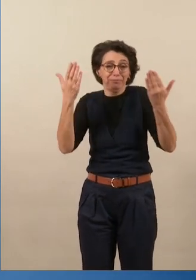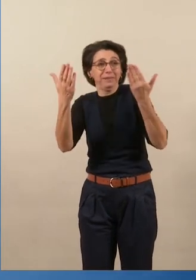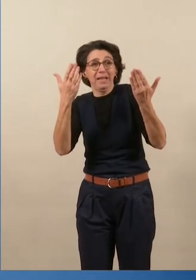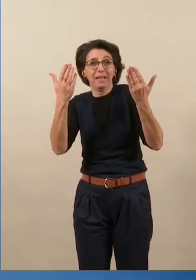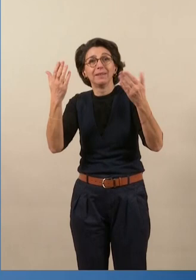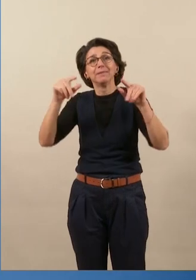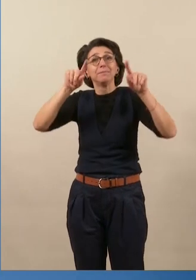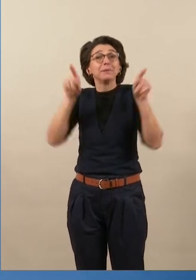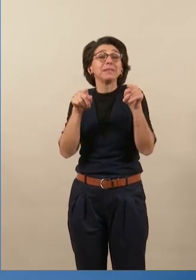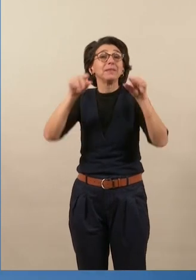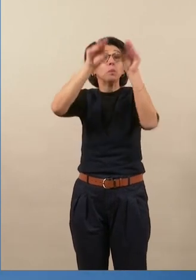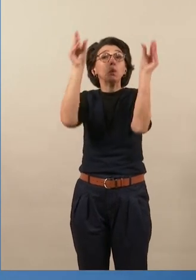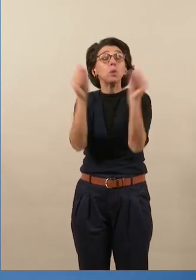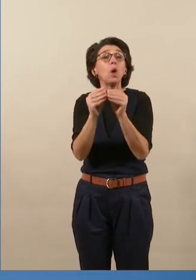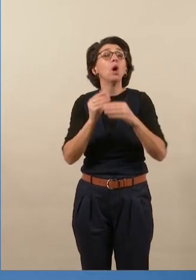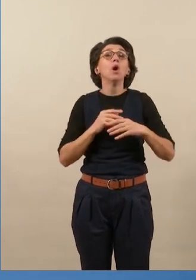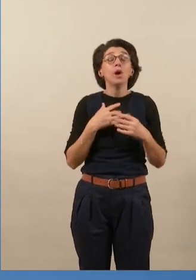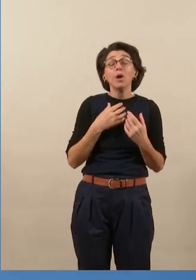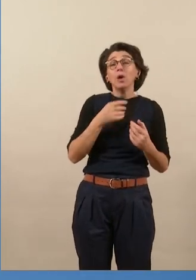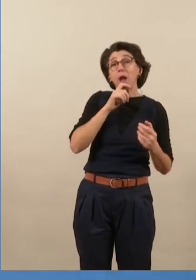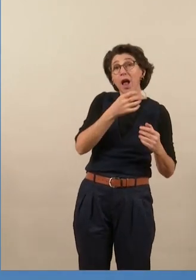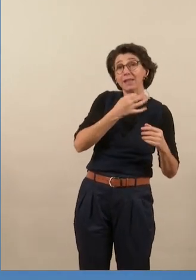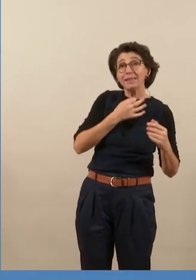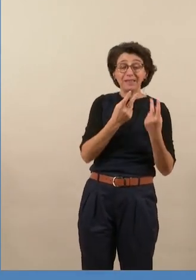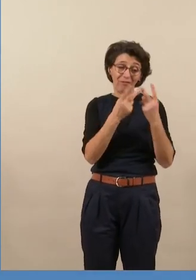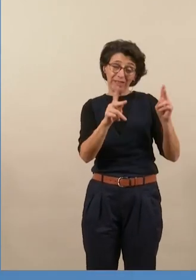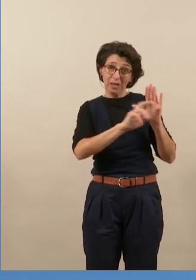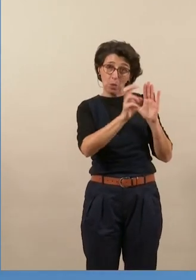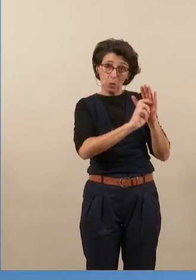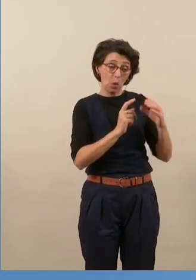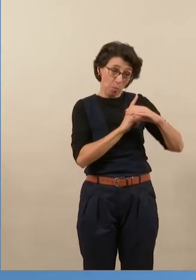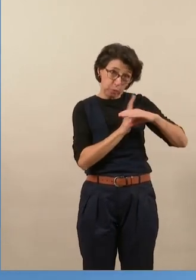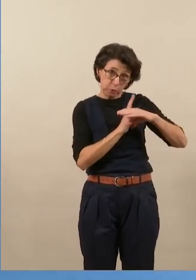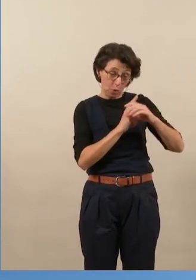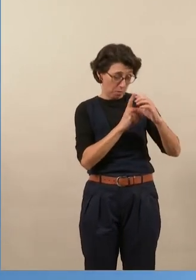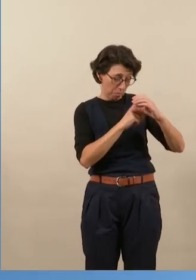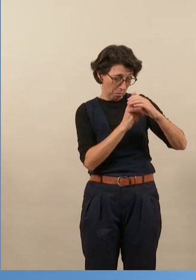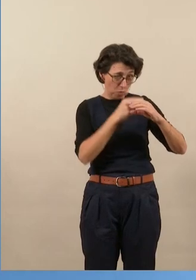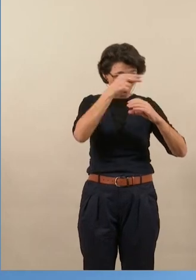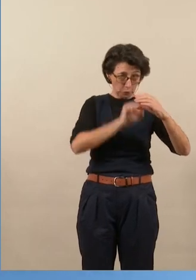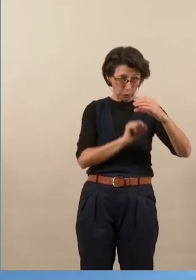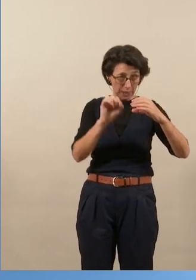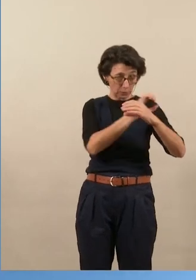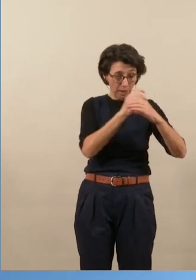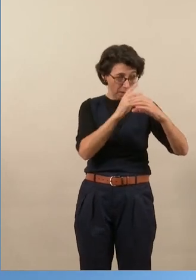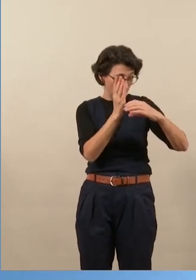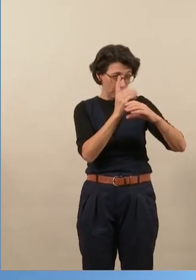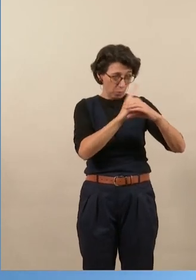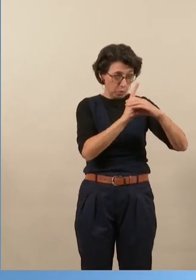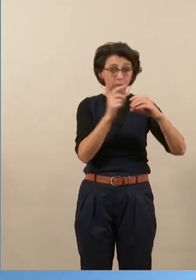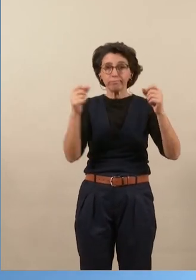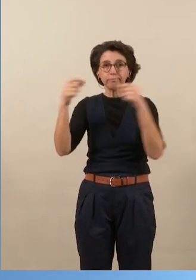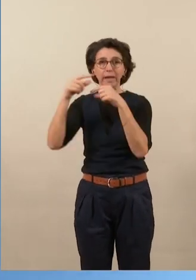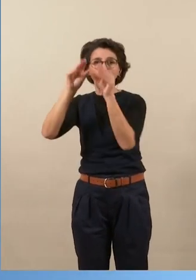Grenoble est un donut c'est ce que c'est ce qu'on l' c'est ce qu'on peut lire dès l'introduction de ce rapport Grenoble en transition